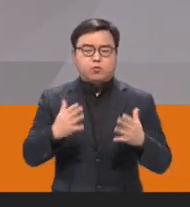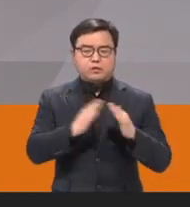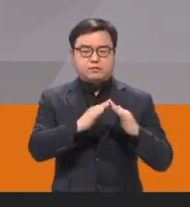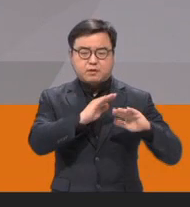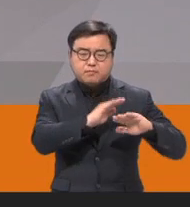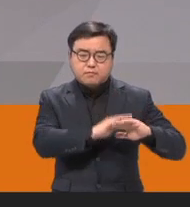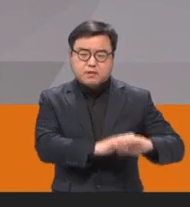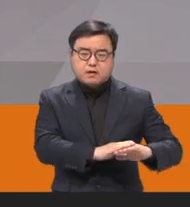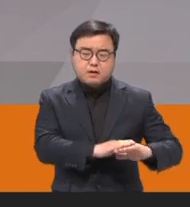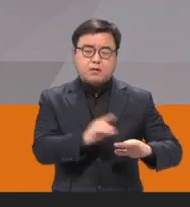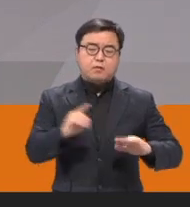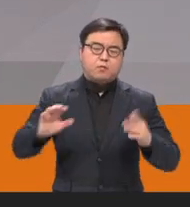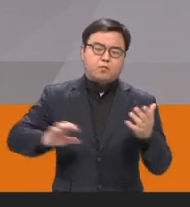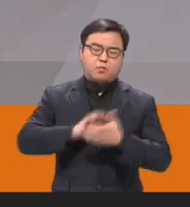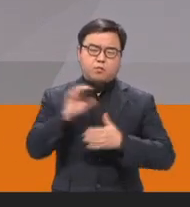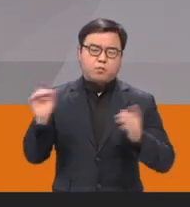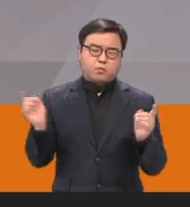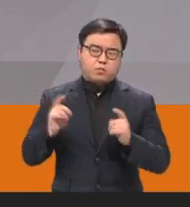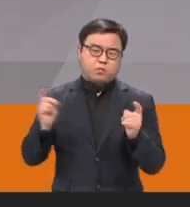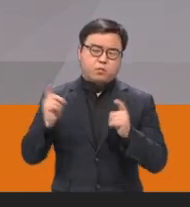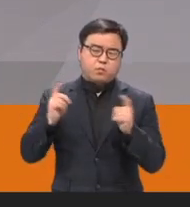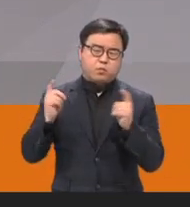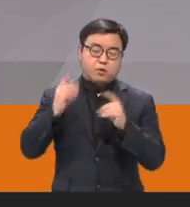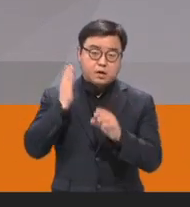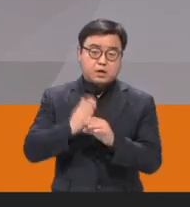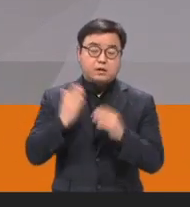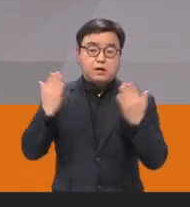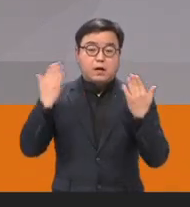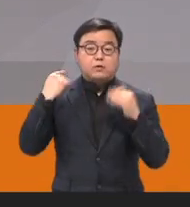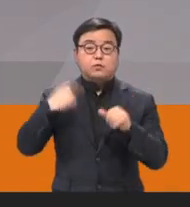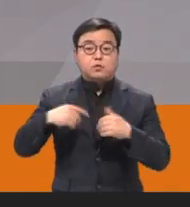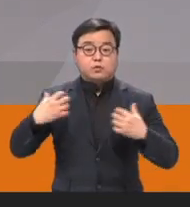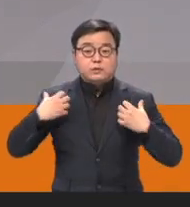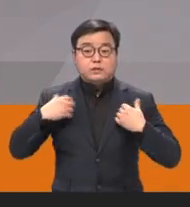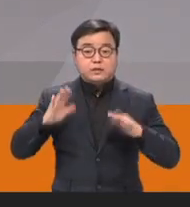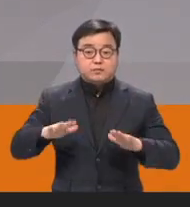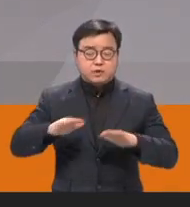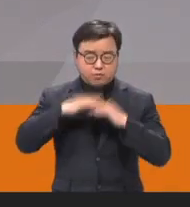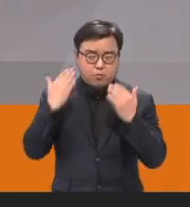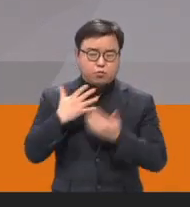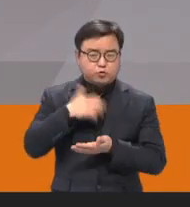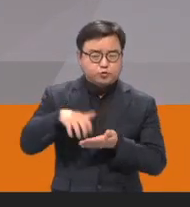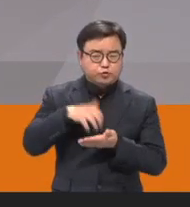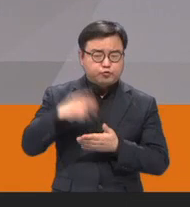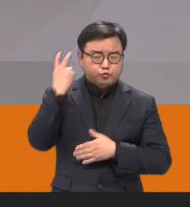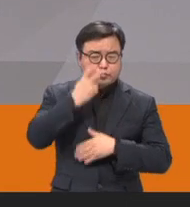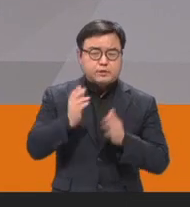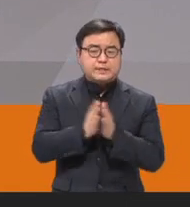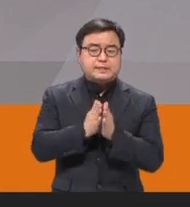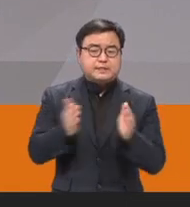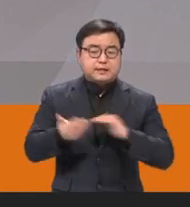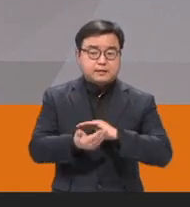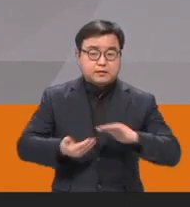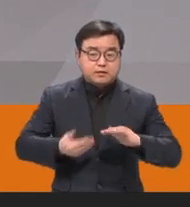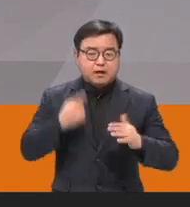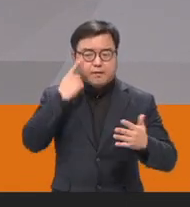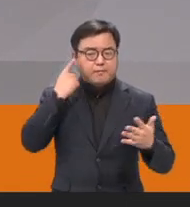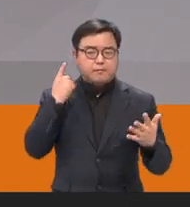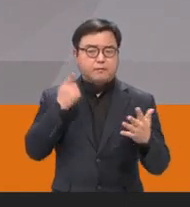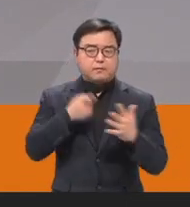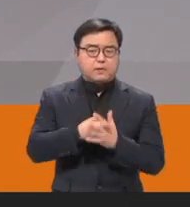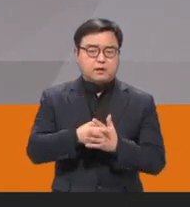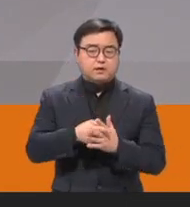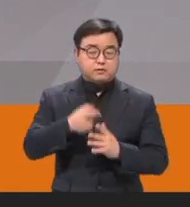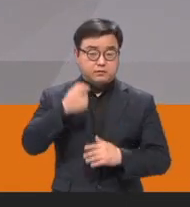여론이 들끓고 있습니다 학교 도교육청 도 이번 전수 조사가 실시될 때까지 일을 전혀 파악하지 못했다는